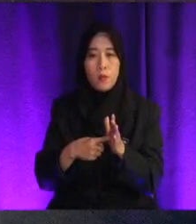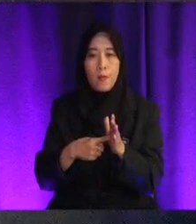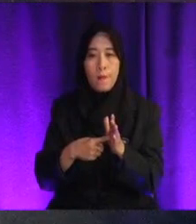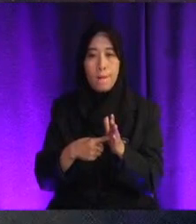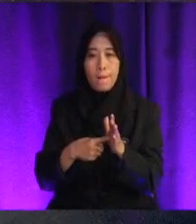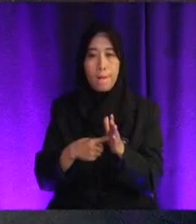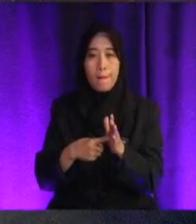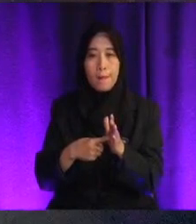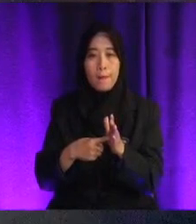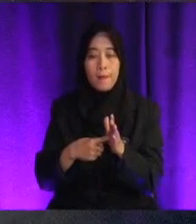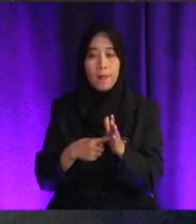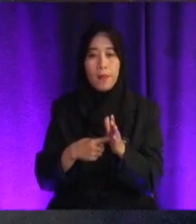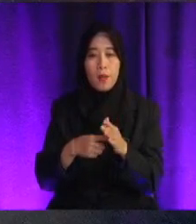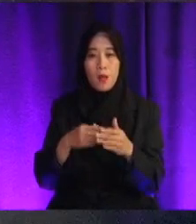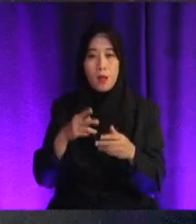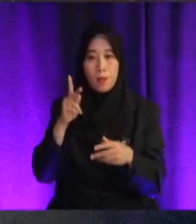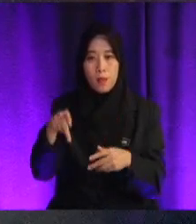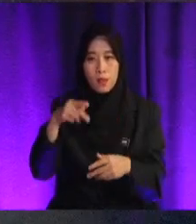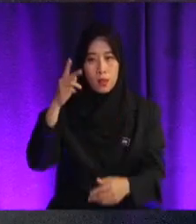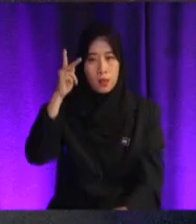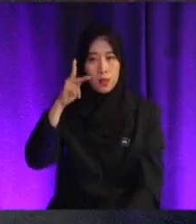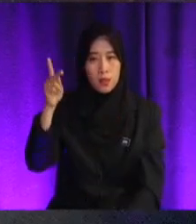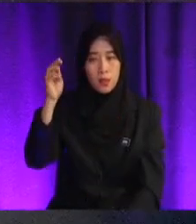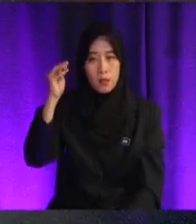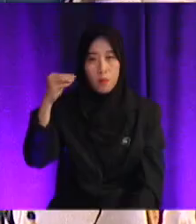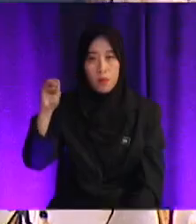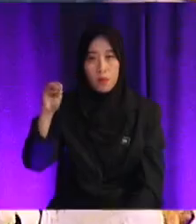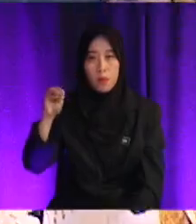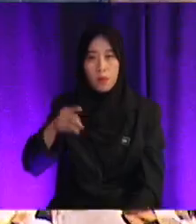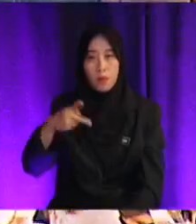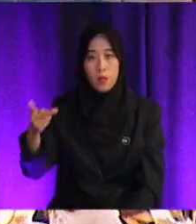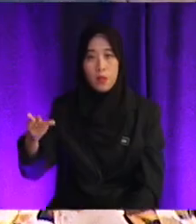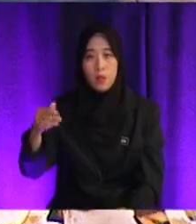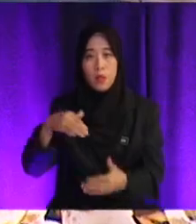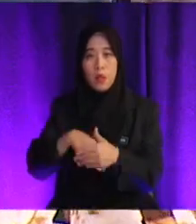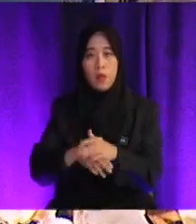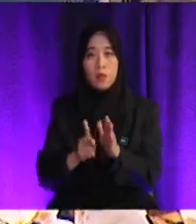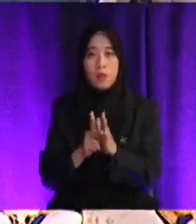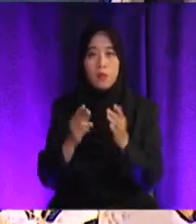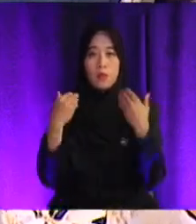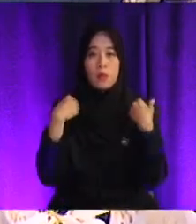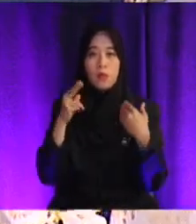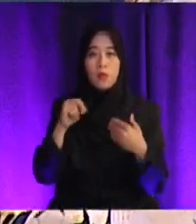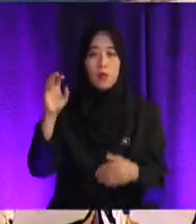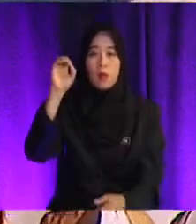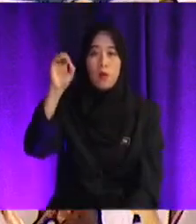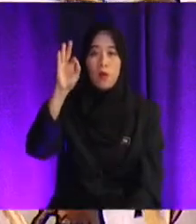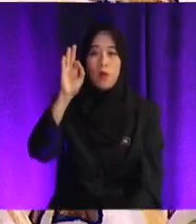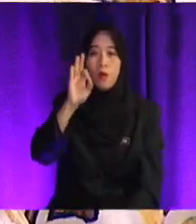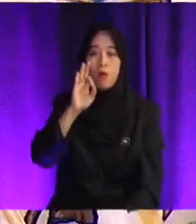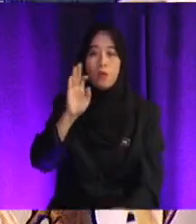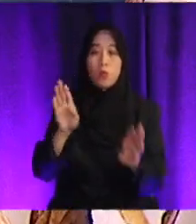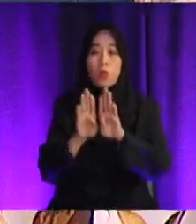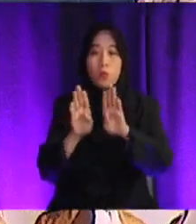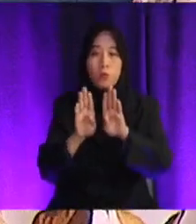Okey. Okey. Pastikan meter pelbagai kita dalam keadaan off Okey, so dekat sini keadaan off. Okey, nampak